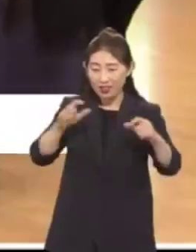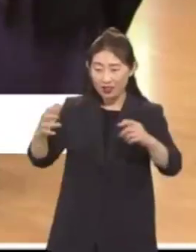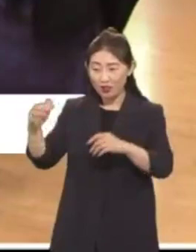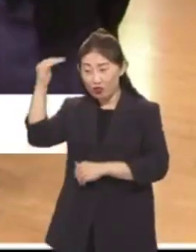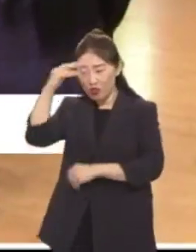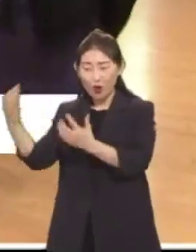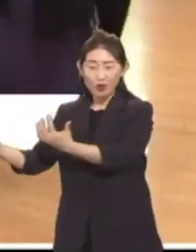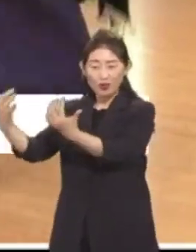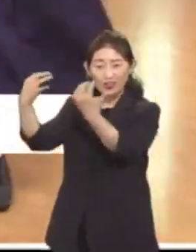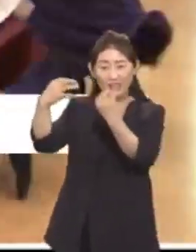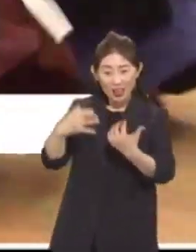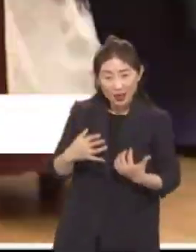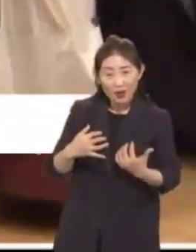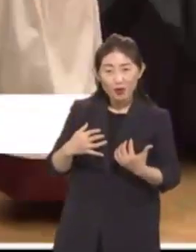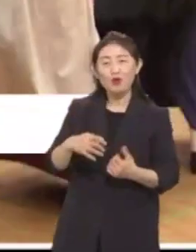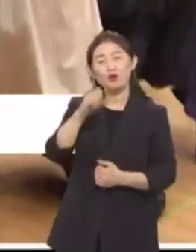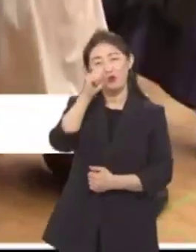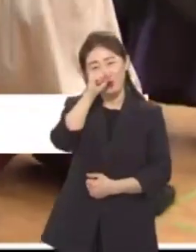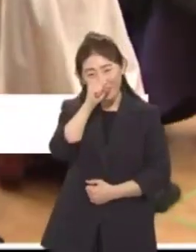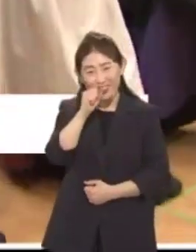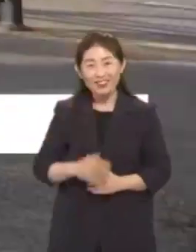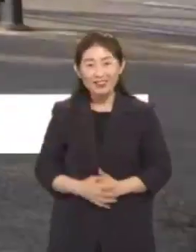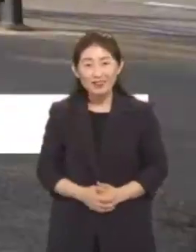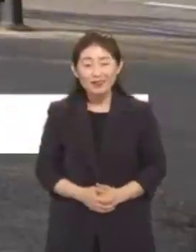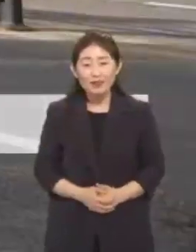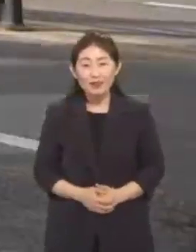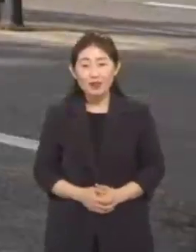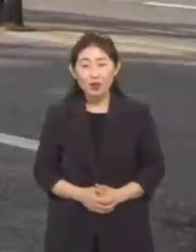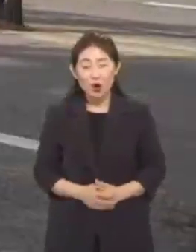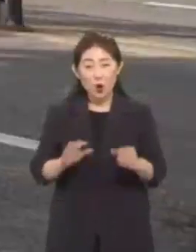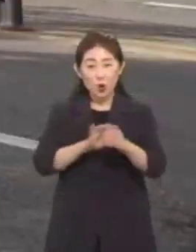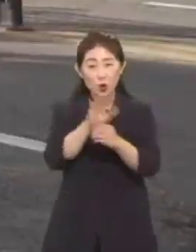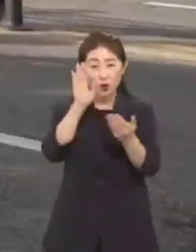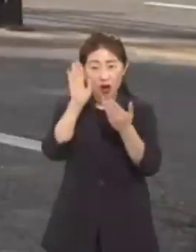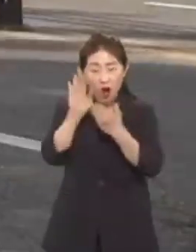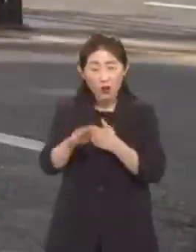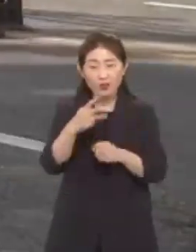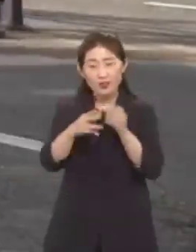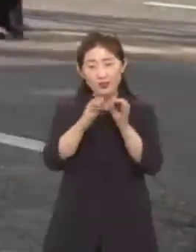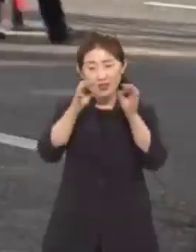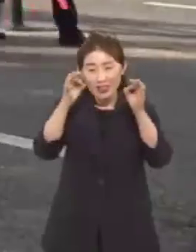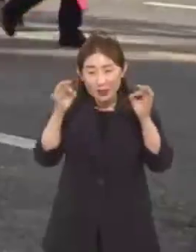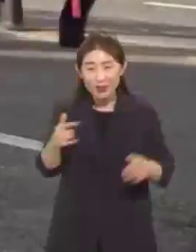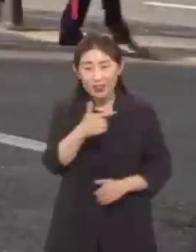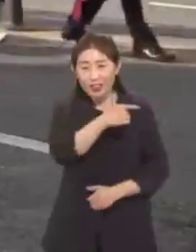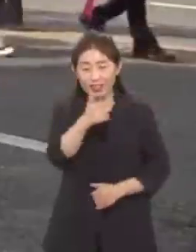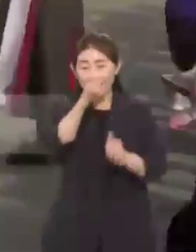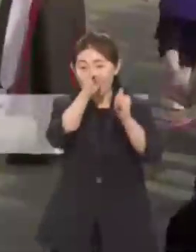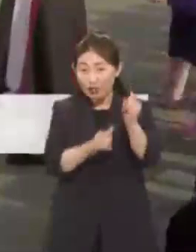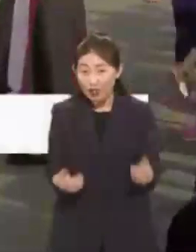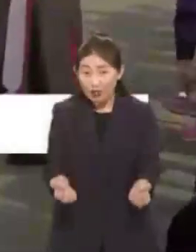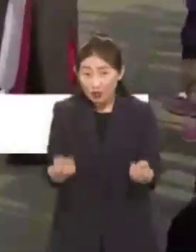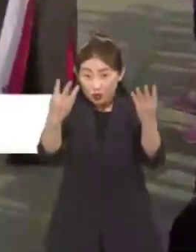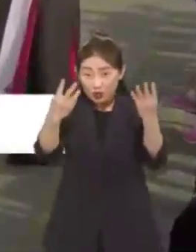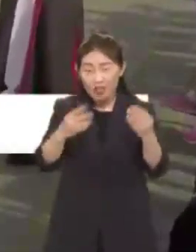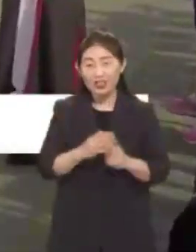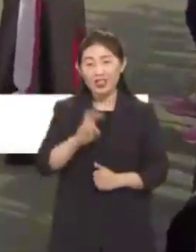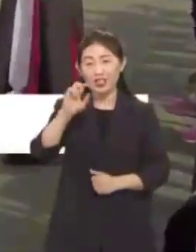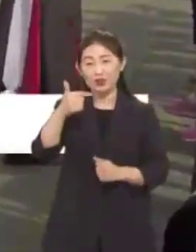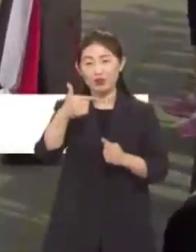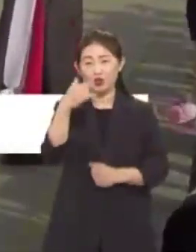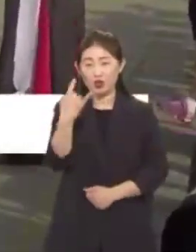내려오는 일들이 많이 벌어지면 어떻겠는가. 코로나 이후 3년 만에 열리는 지역 대표 역사문화축제